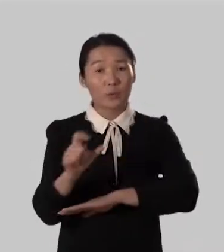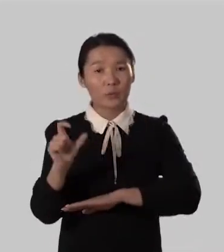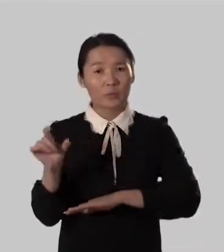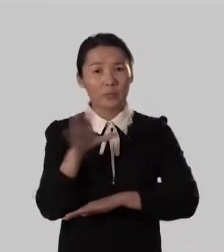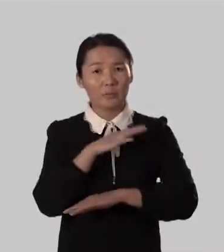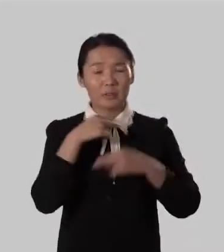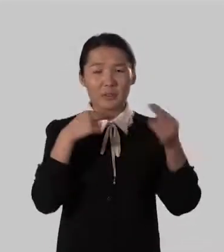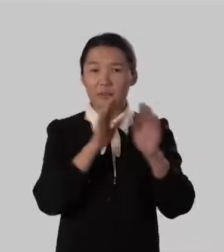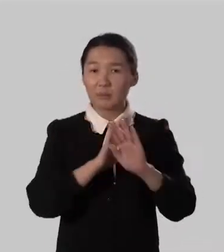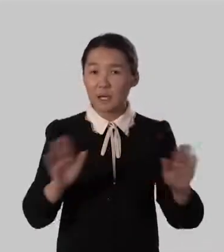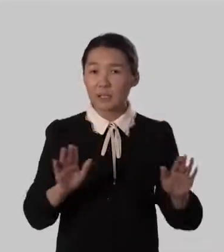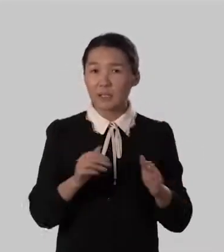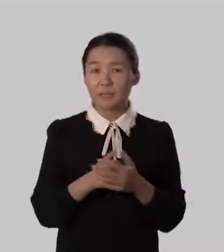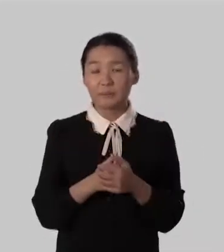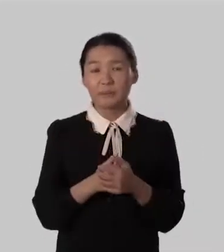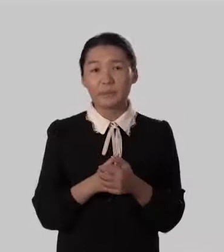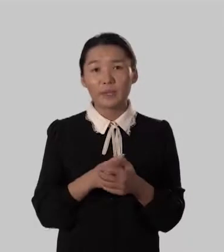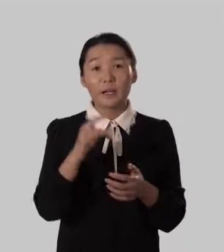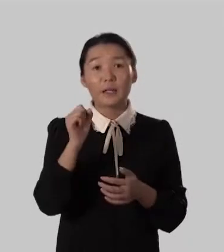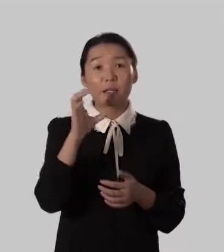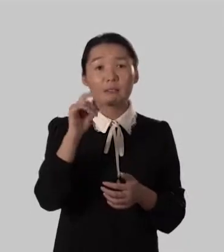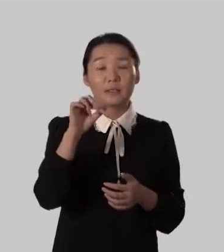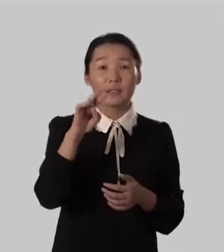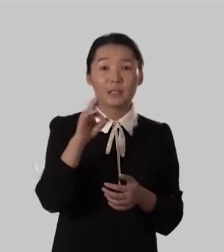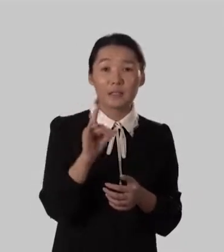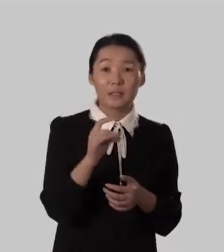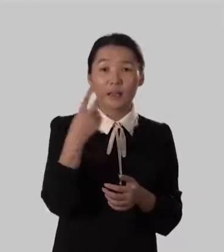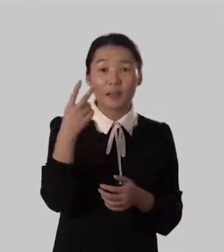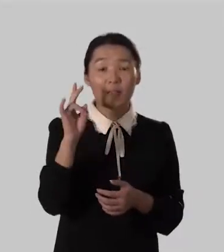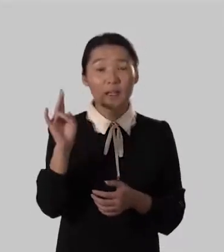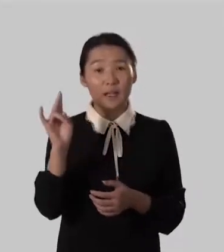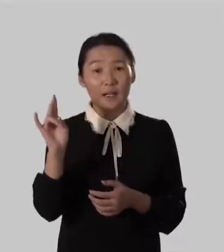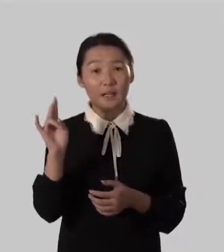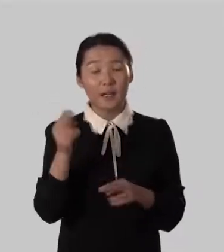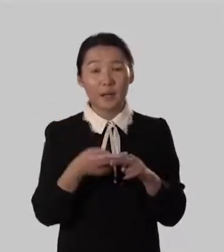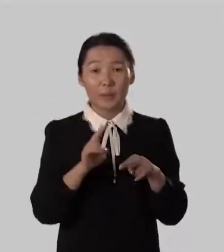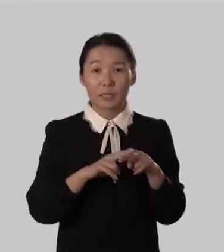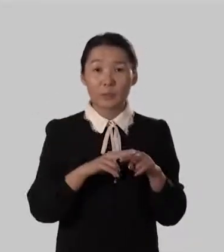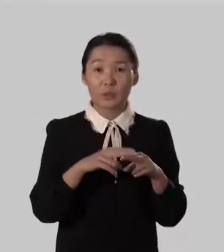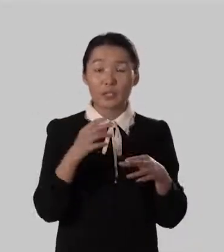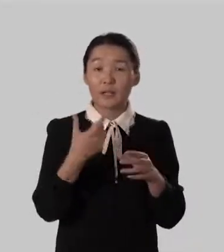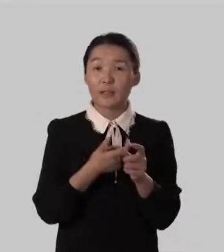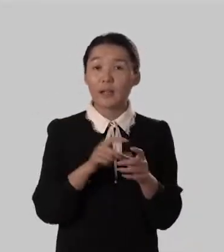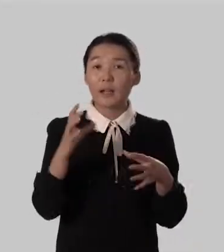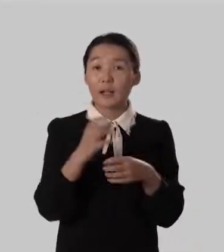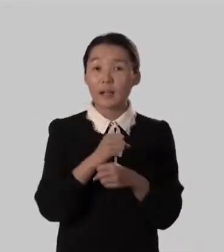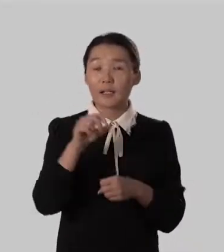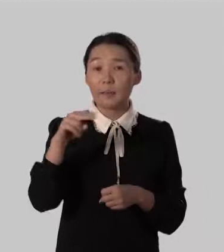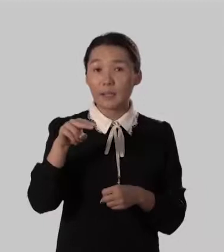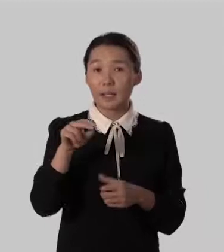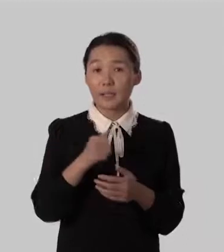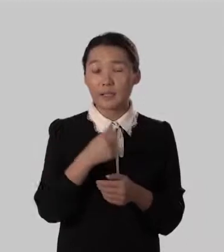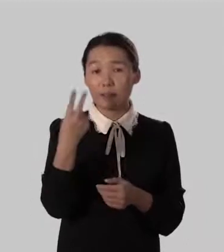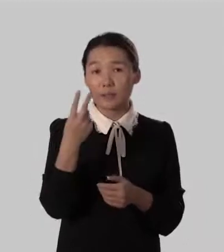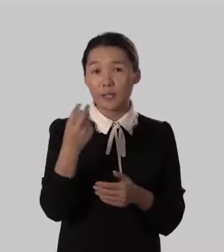ученики были невнимательны и рассеяны рассеяны 2n так как это краткое прилагательное